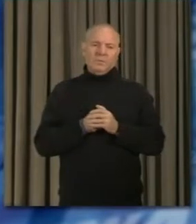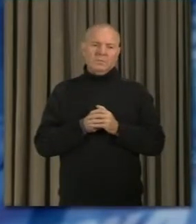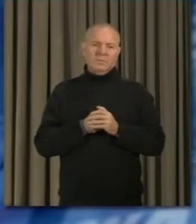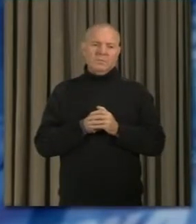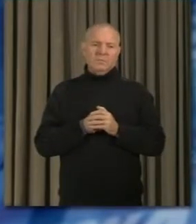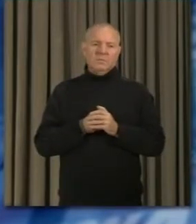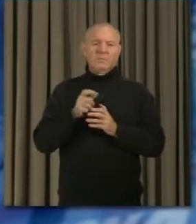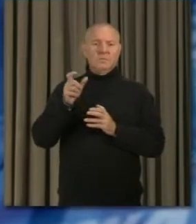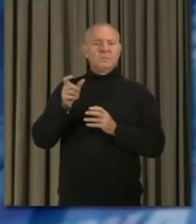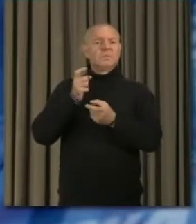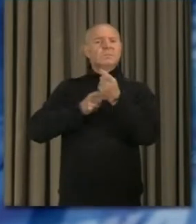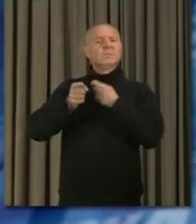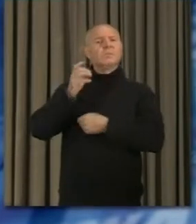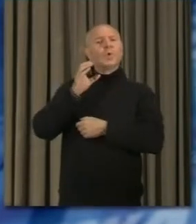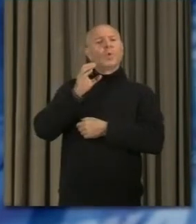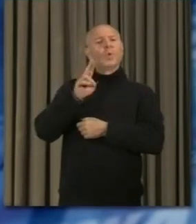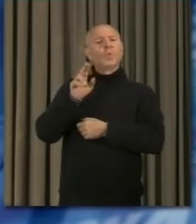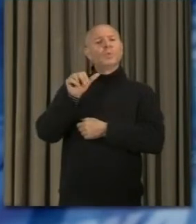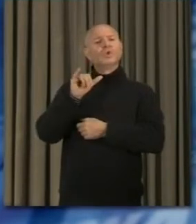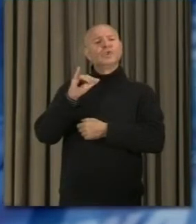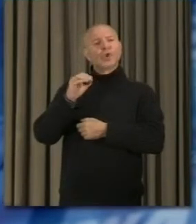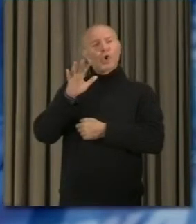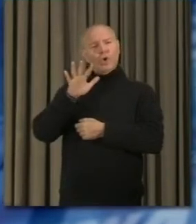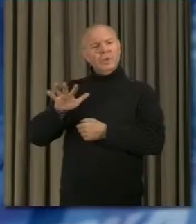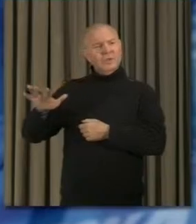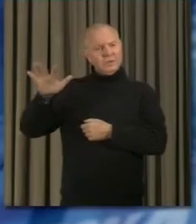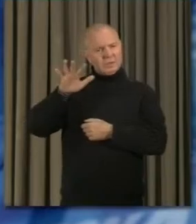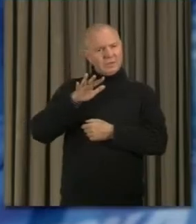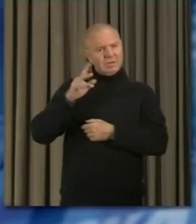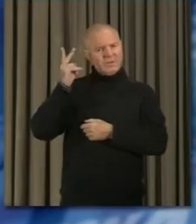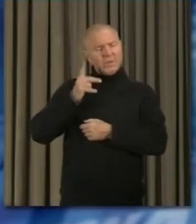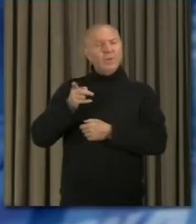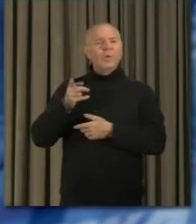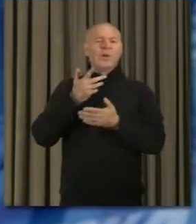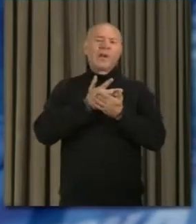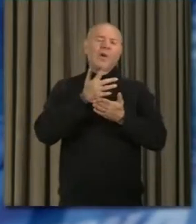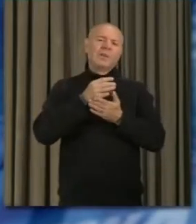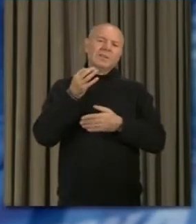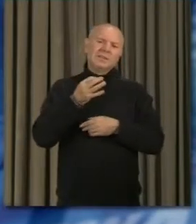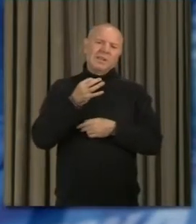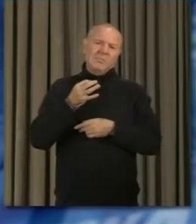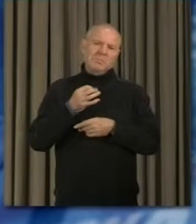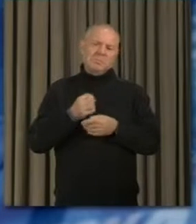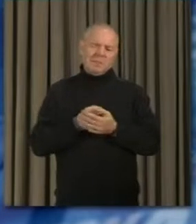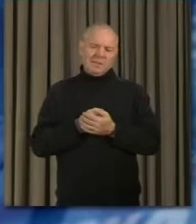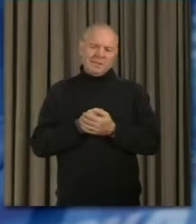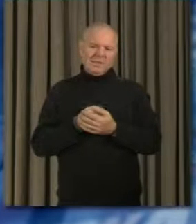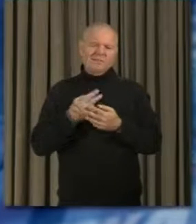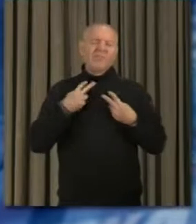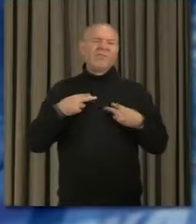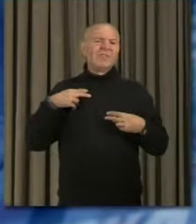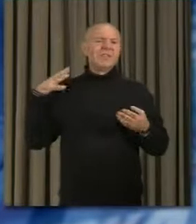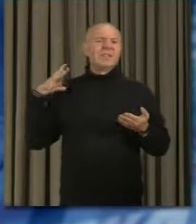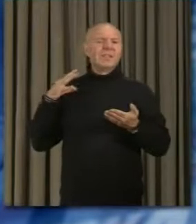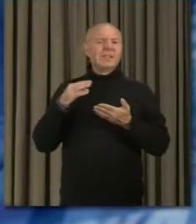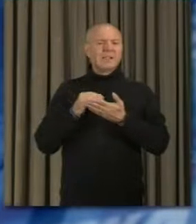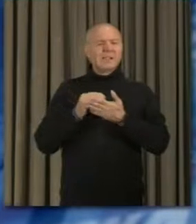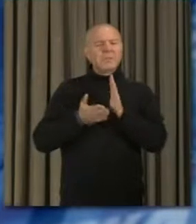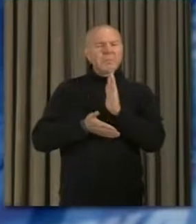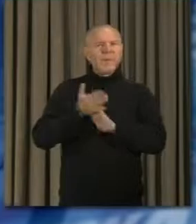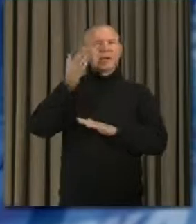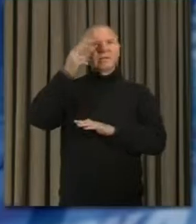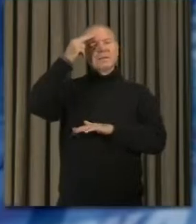'imprenditore Cusiano, che sembra appartenere ad altri tempi e che lui stesso, con grande umiltà, amava raccontare. I suoi ricordi partivano